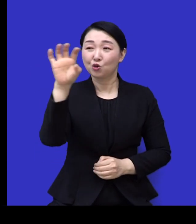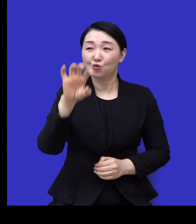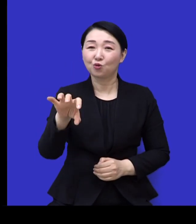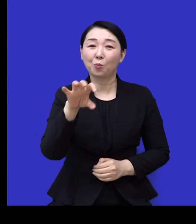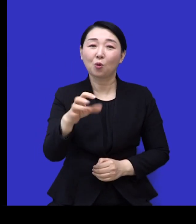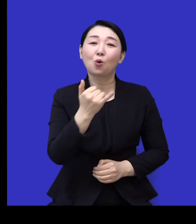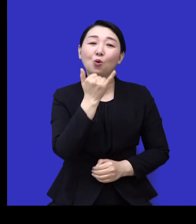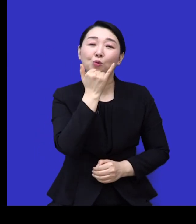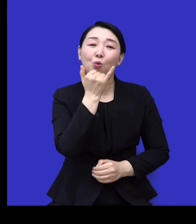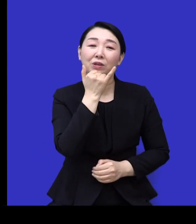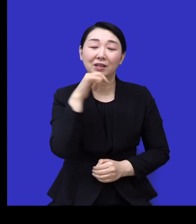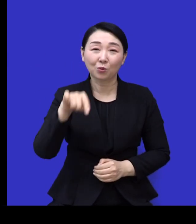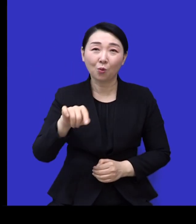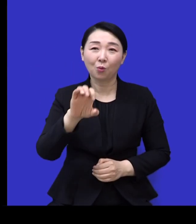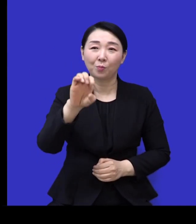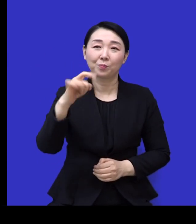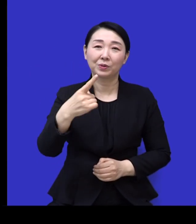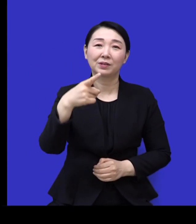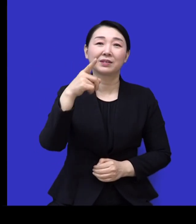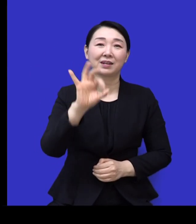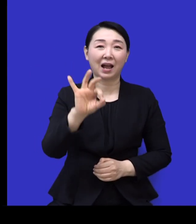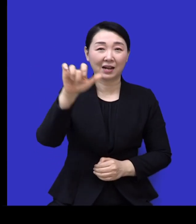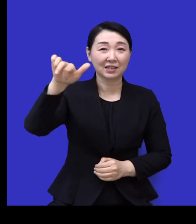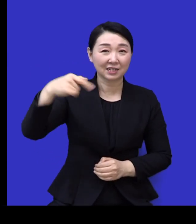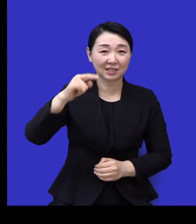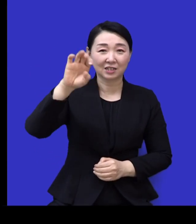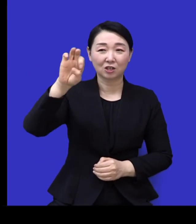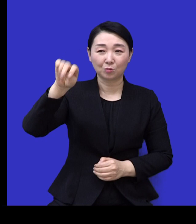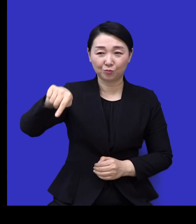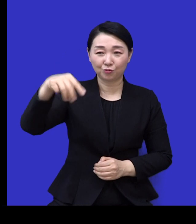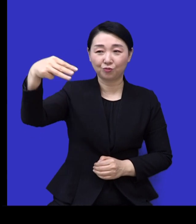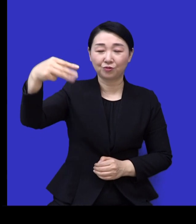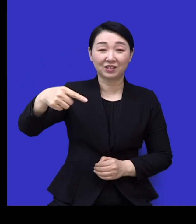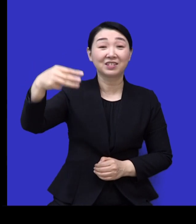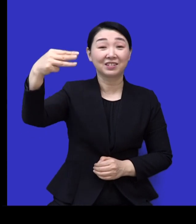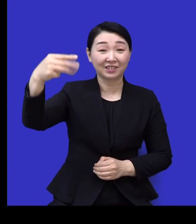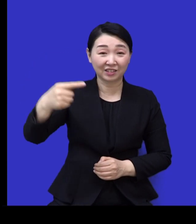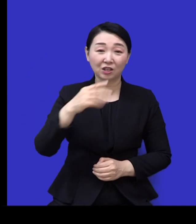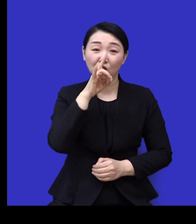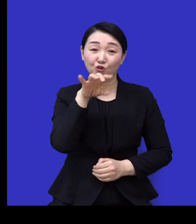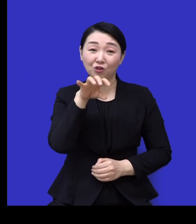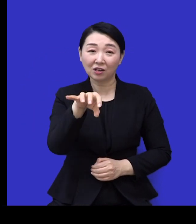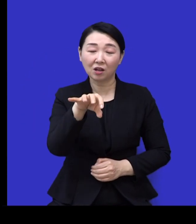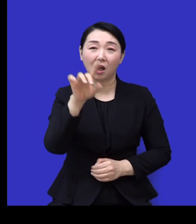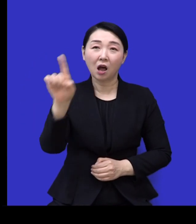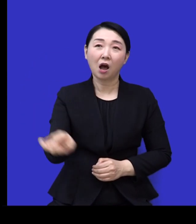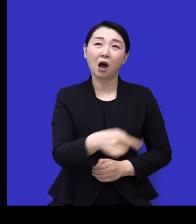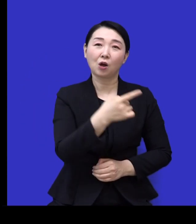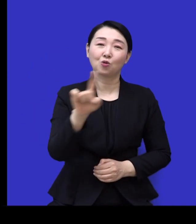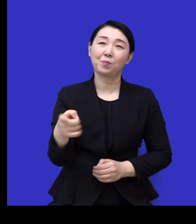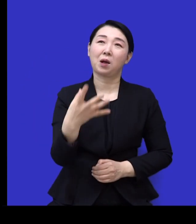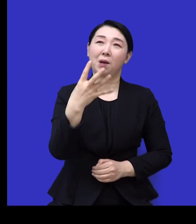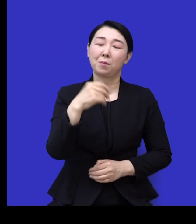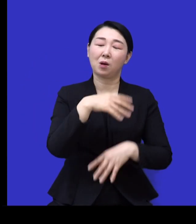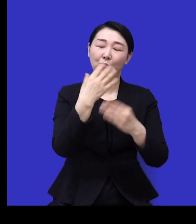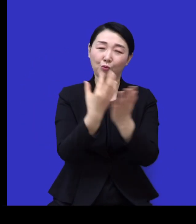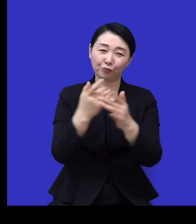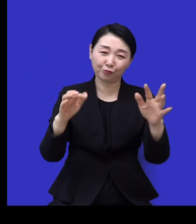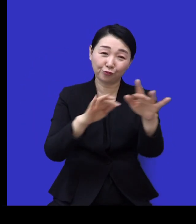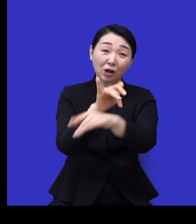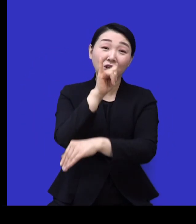독일의 프랑크푸르트였는데 프랑크푸르트 역이에요. 네, 중앙역이었는데 하루에 100만 명 이렇게 유동한다는 역이죠. 근데